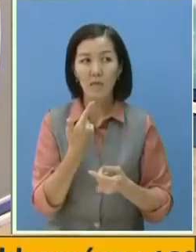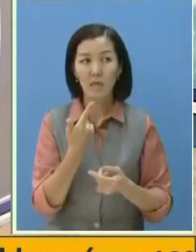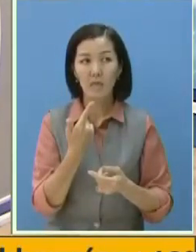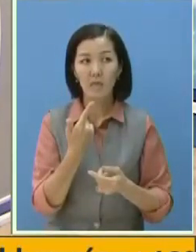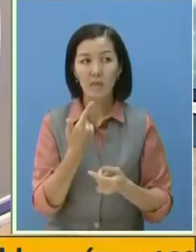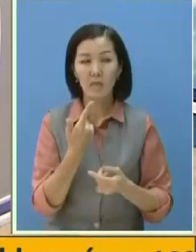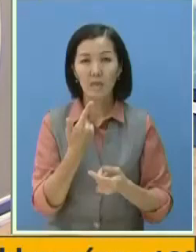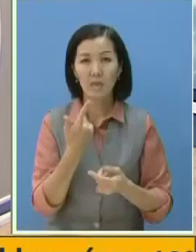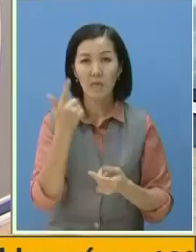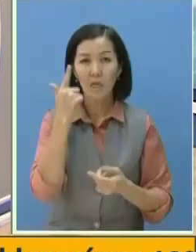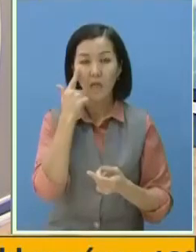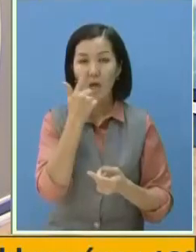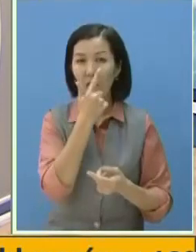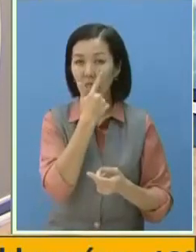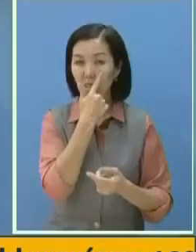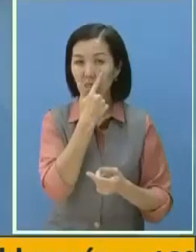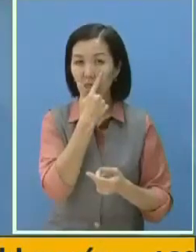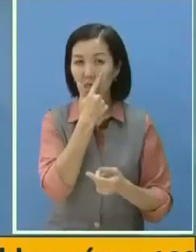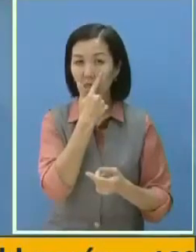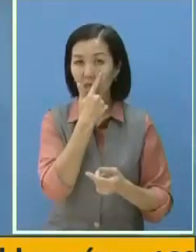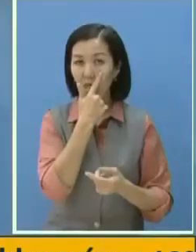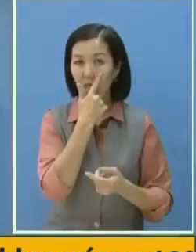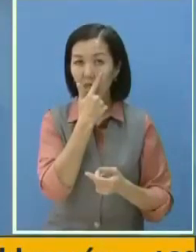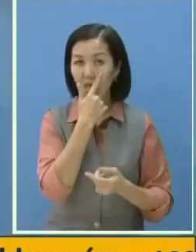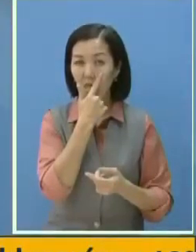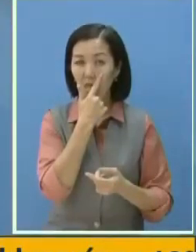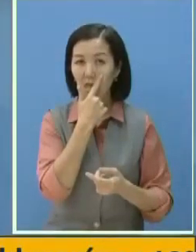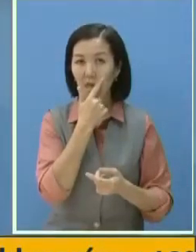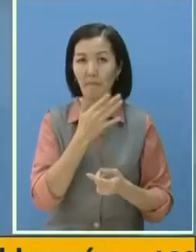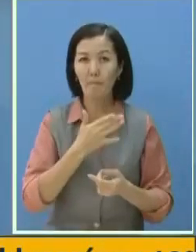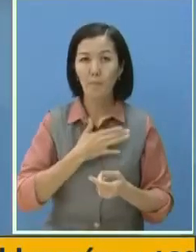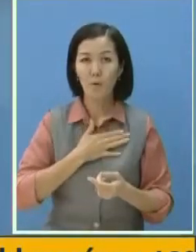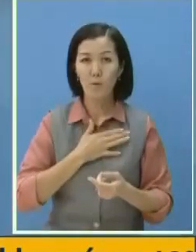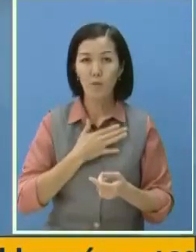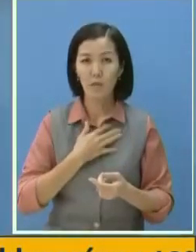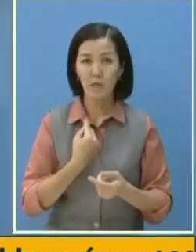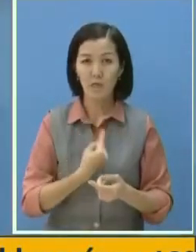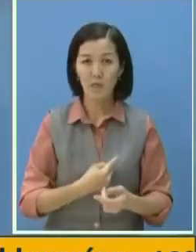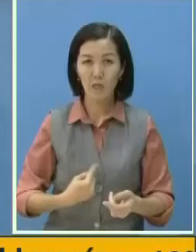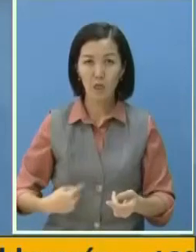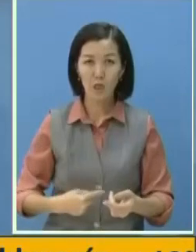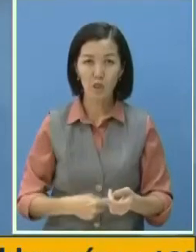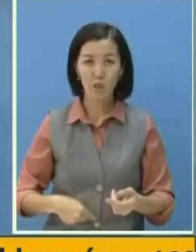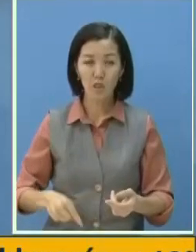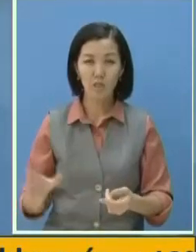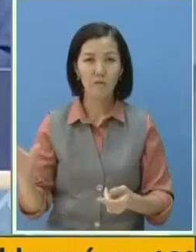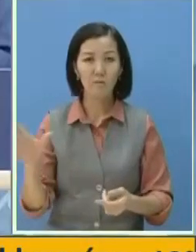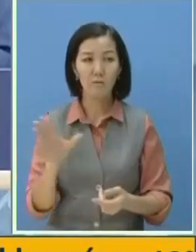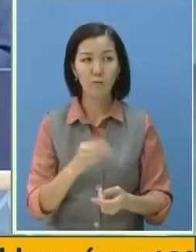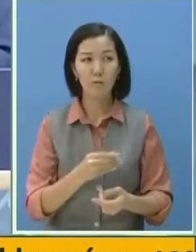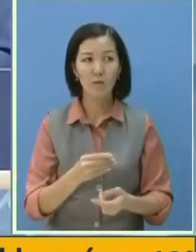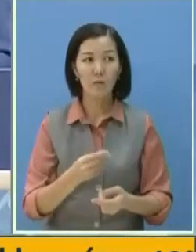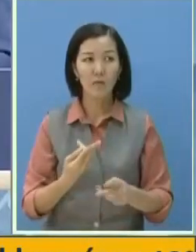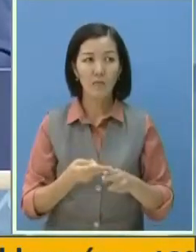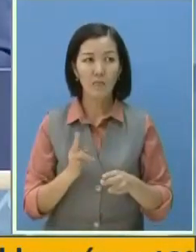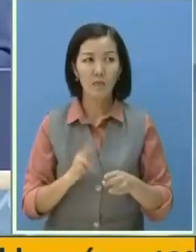полость, слизистая глаз, слизистая бронхов, слизистая желудочно-кишечного тракта. Это все относится к тем